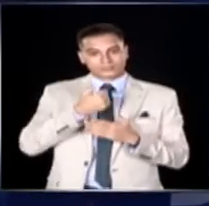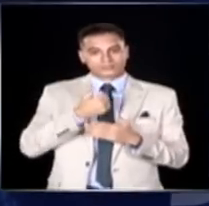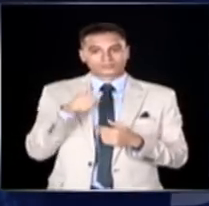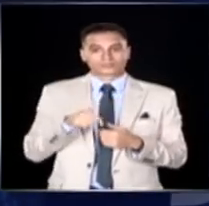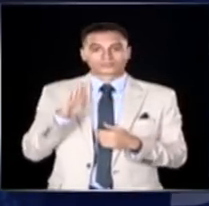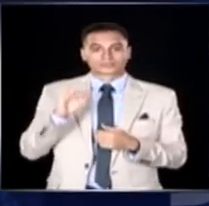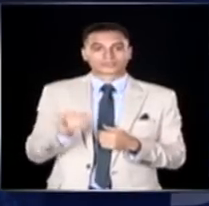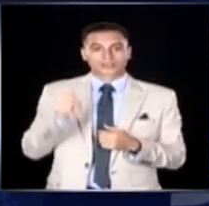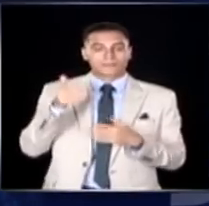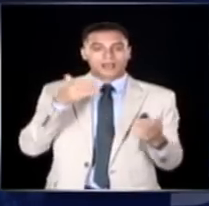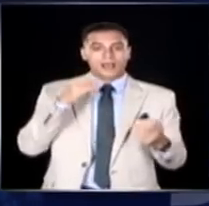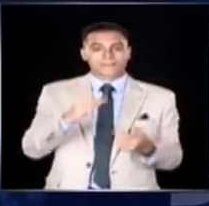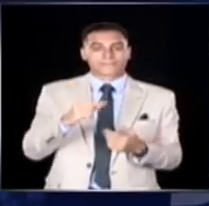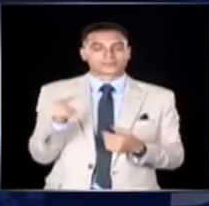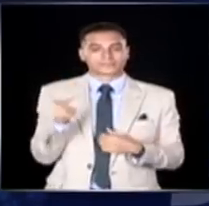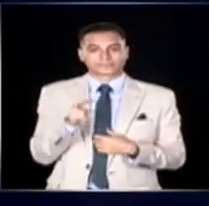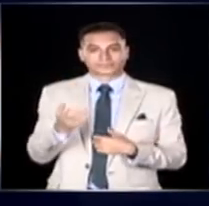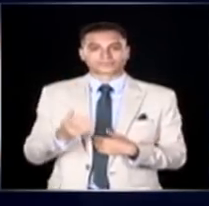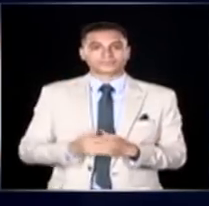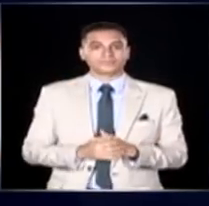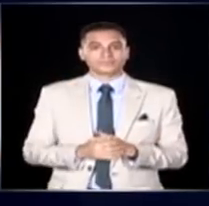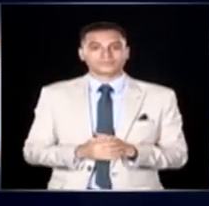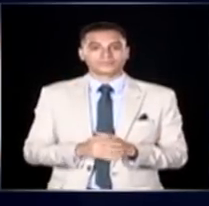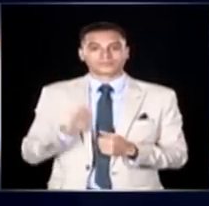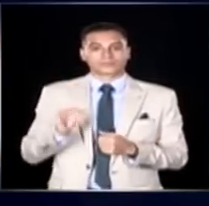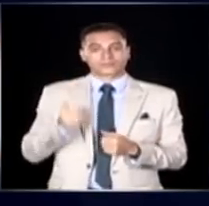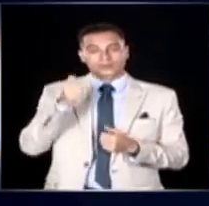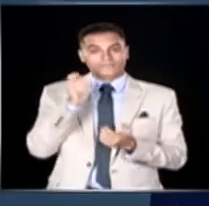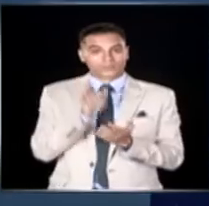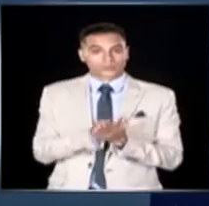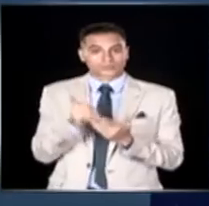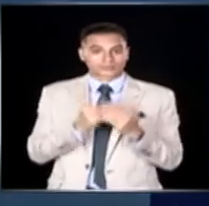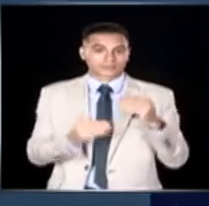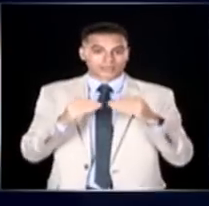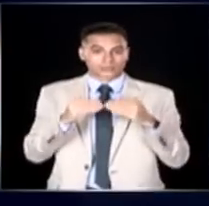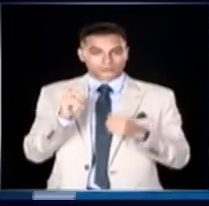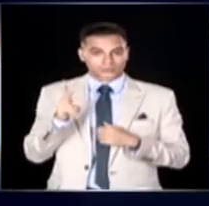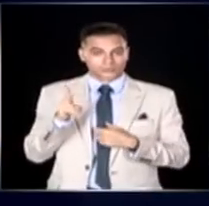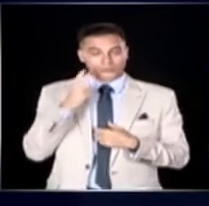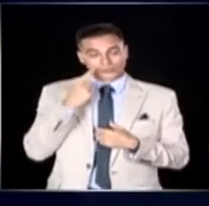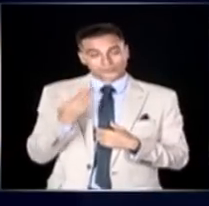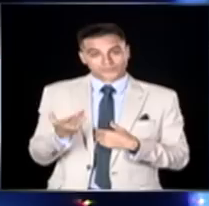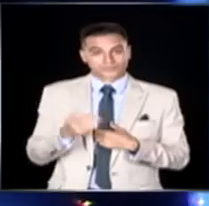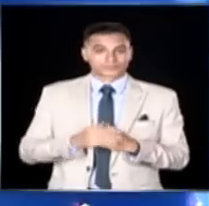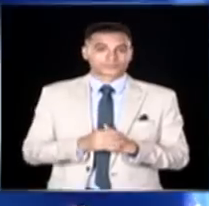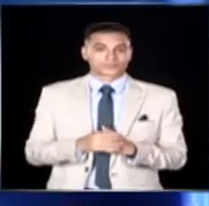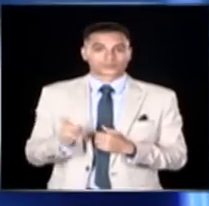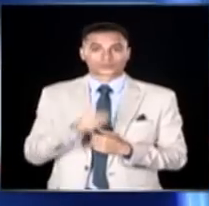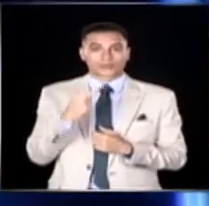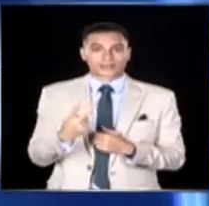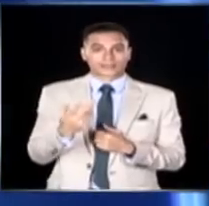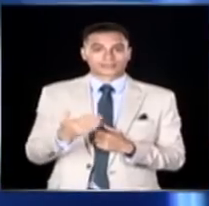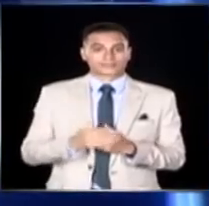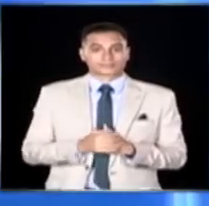سما وأحمد وجيه، أحمد وجيه وسما. سما فرصتك التعادل. السؤال الثاني،